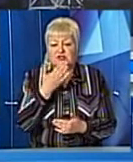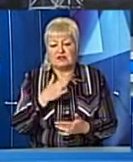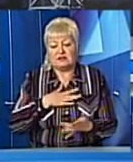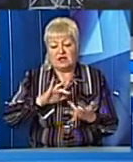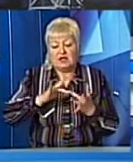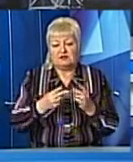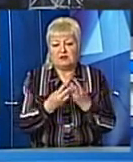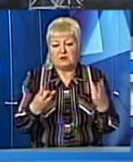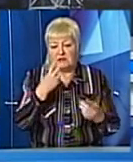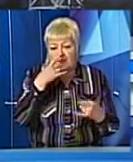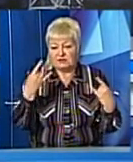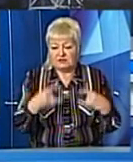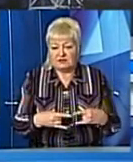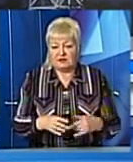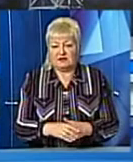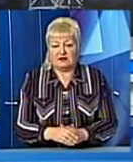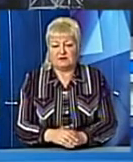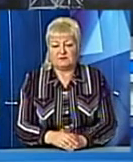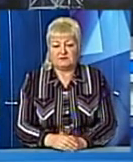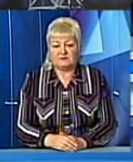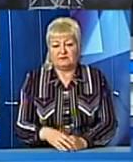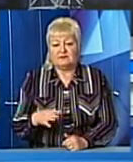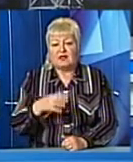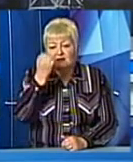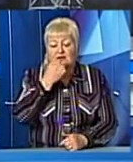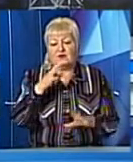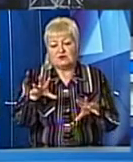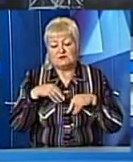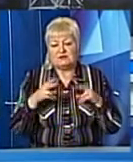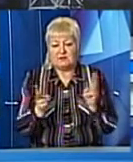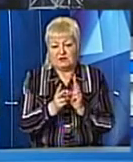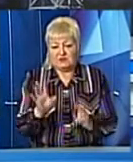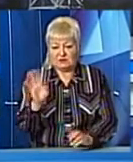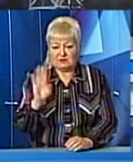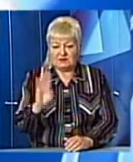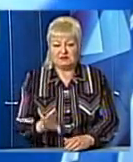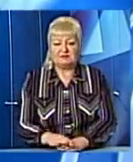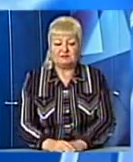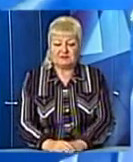інтернет-порталі. Мрійте, вірте і любіть. Дякую, що з нами. До зустрічі.